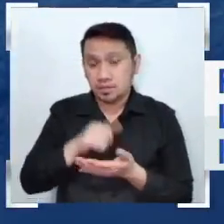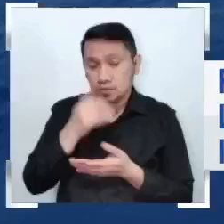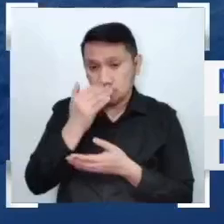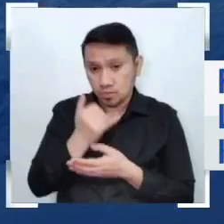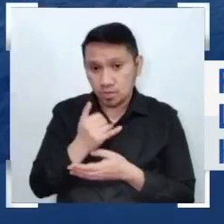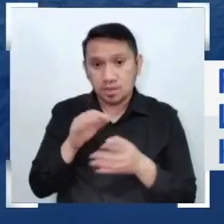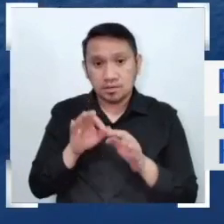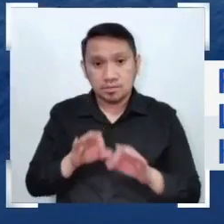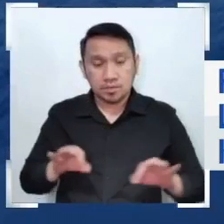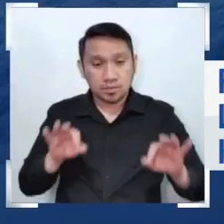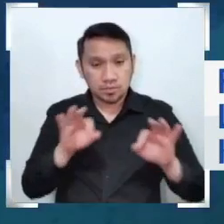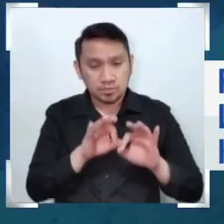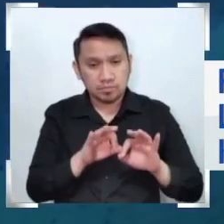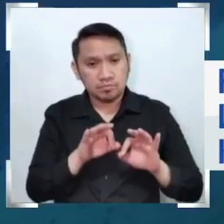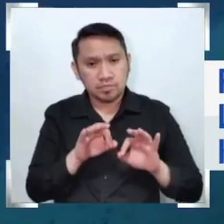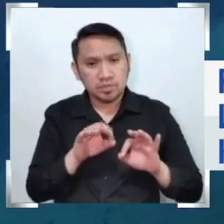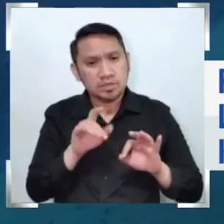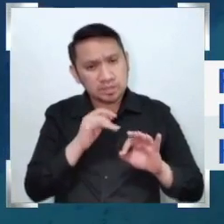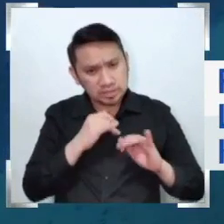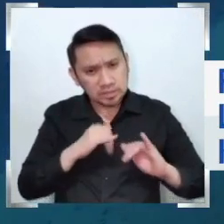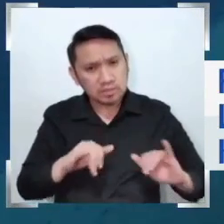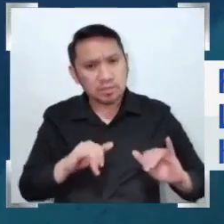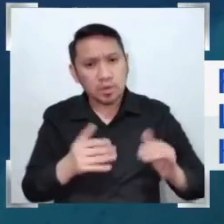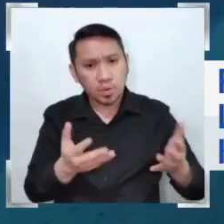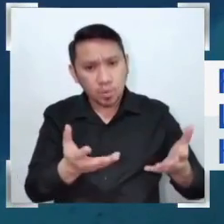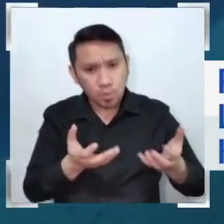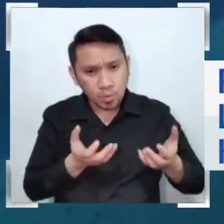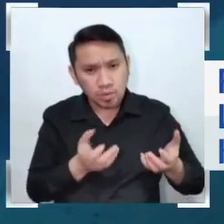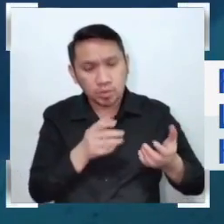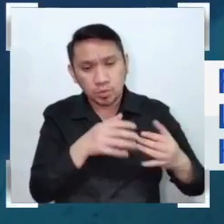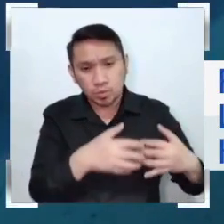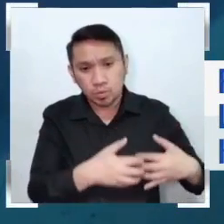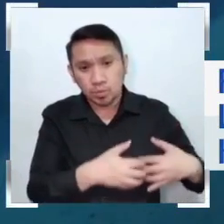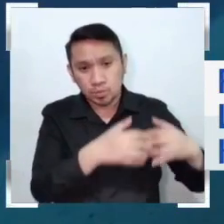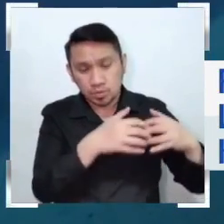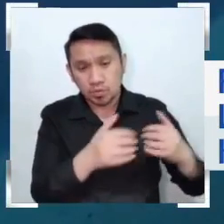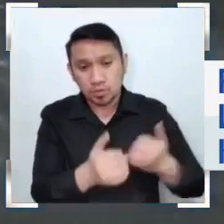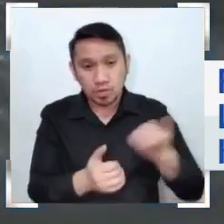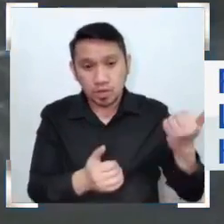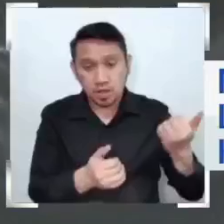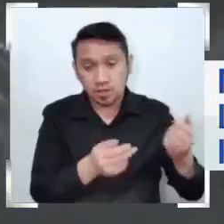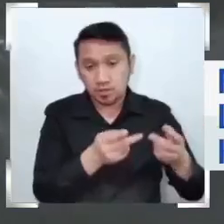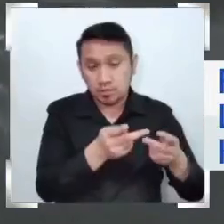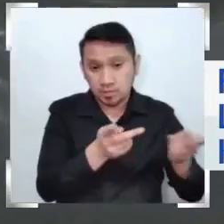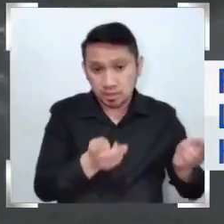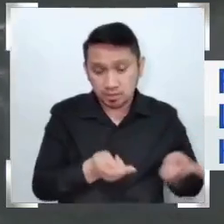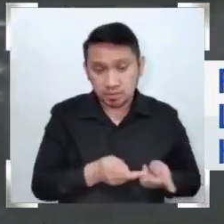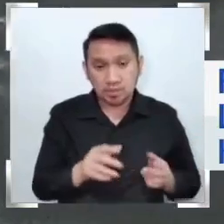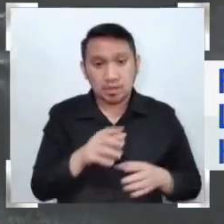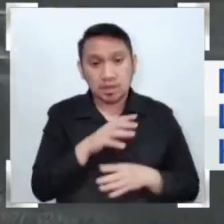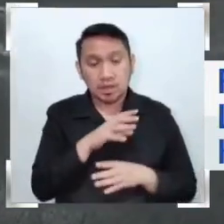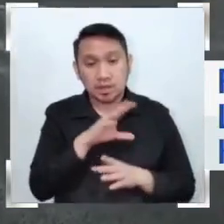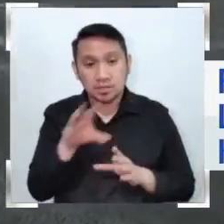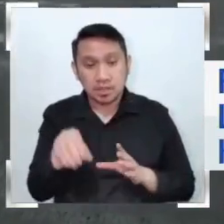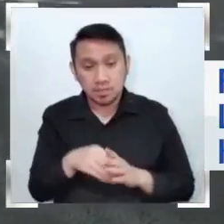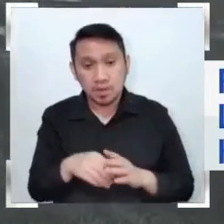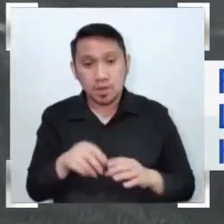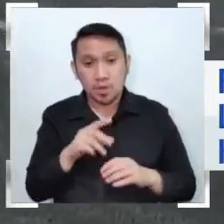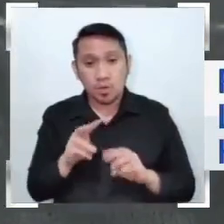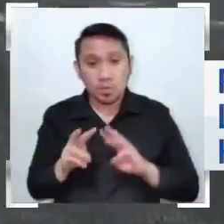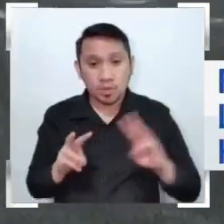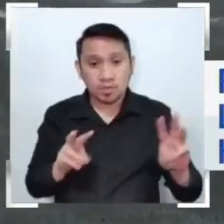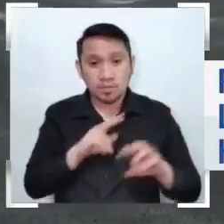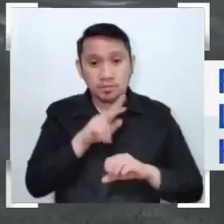ng Coast Guard ng Lighthouse ang iba pang parte ng bansa, kabilang ang West Philippine Sea. Sa ngayon, mga barko muna ang pinakagamit